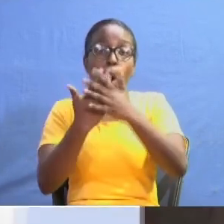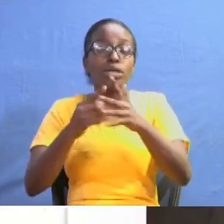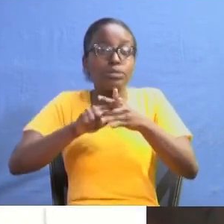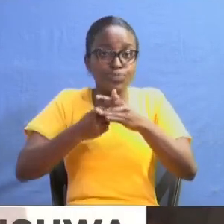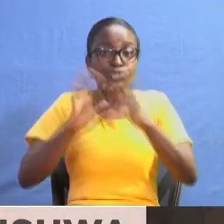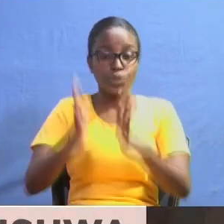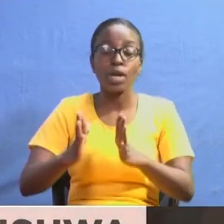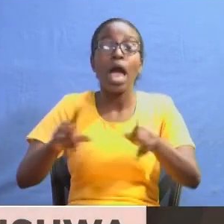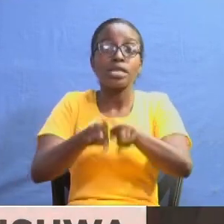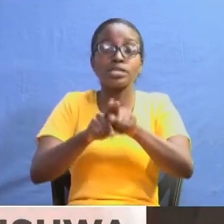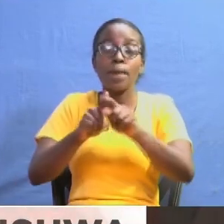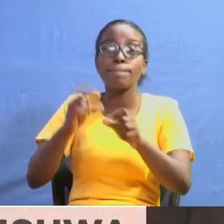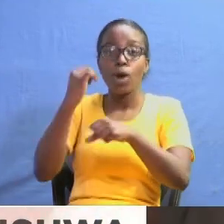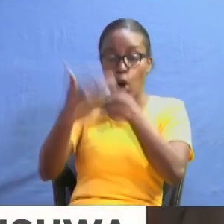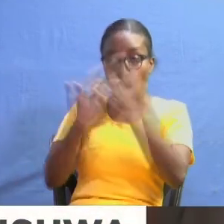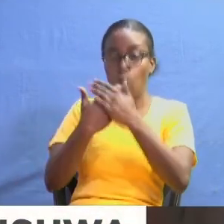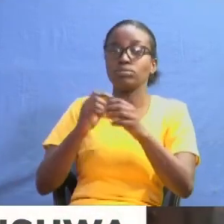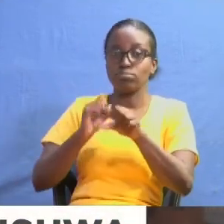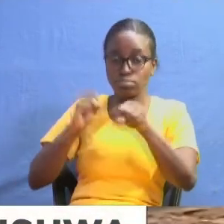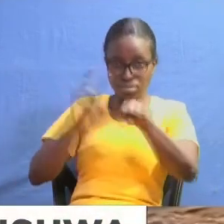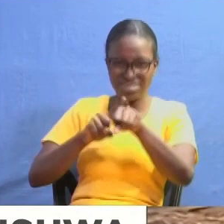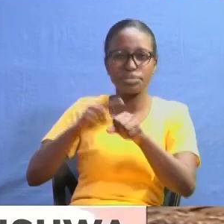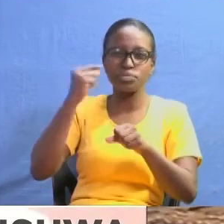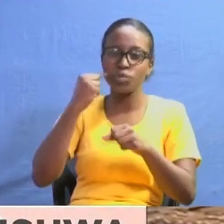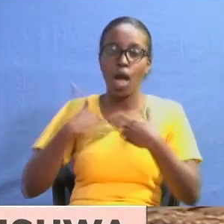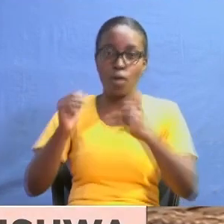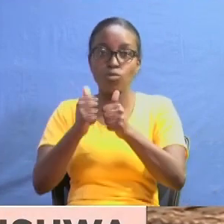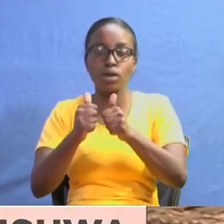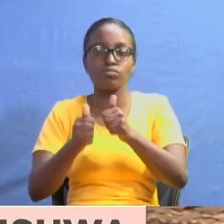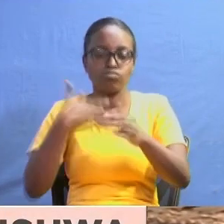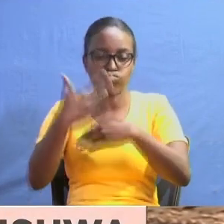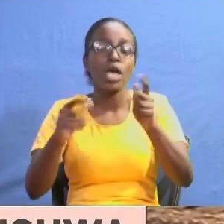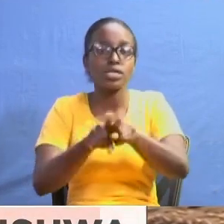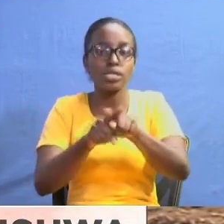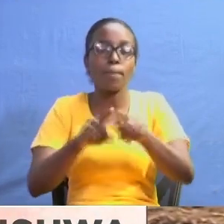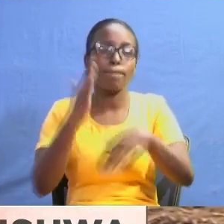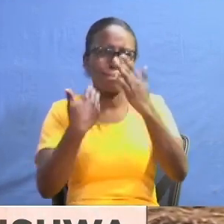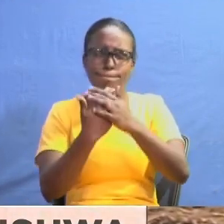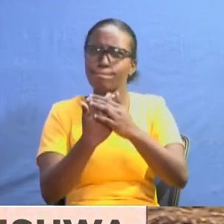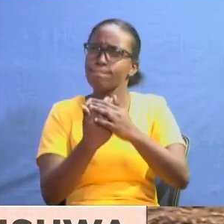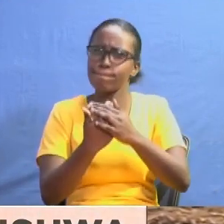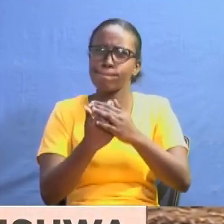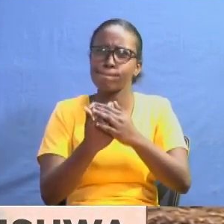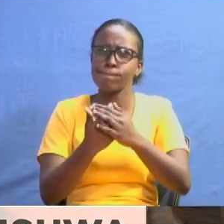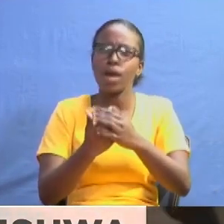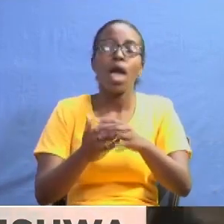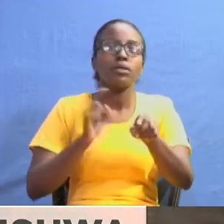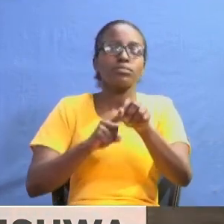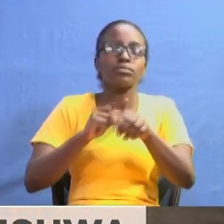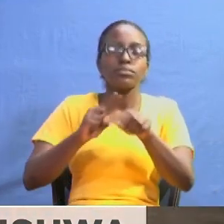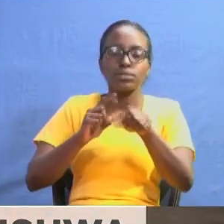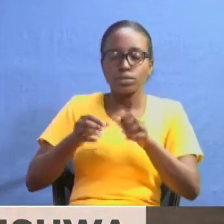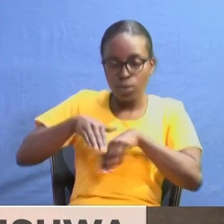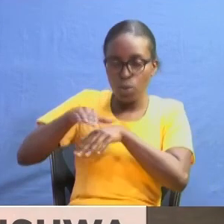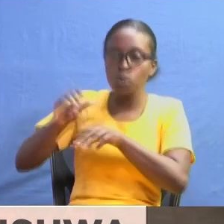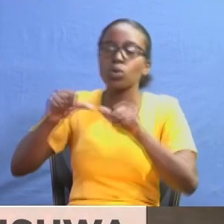maduka ziko hapa mbele. Hiyo ni baadhi ya vile pia county inaweza kubenefit. Mgogoro huu unaangazia taruki kati ya miradi ya maendeleo